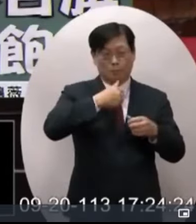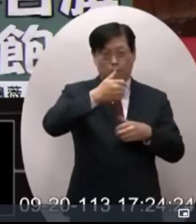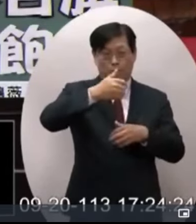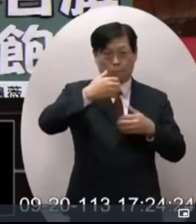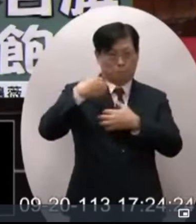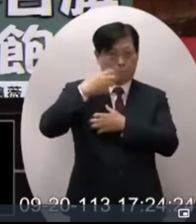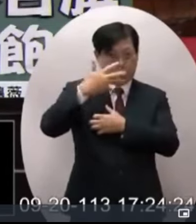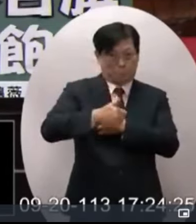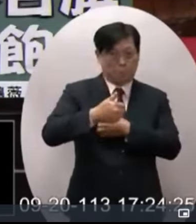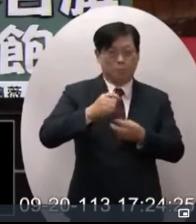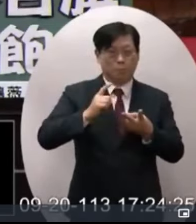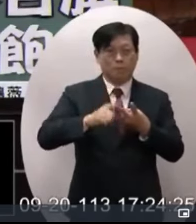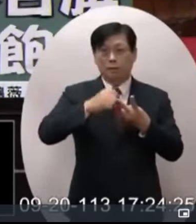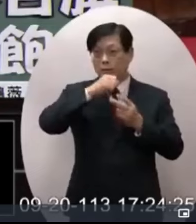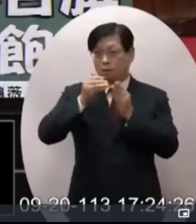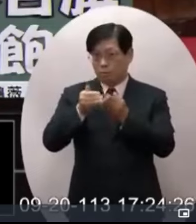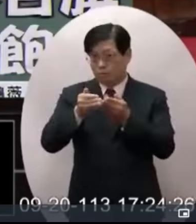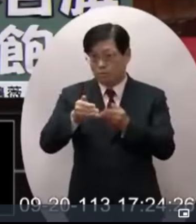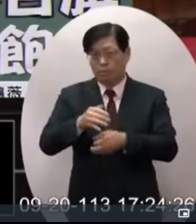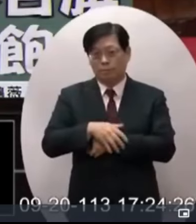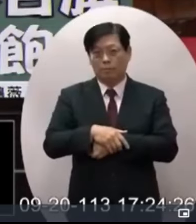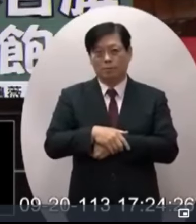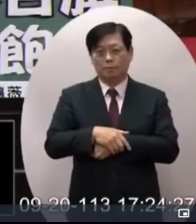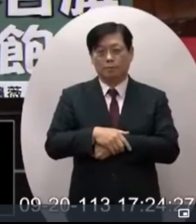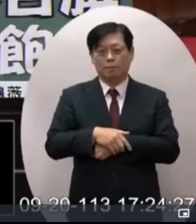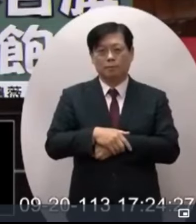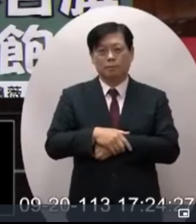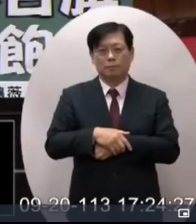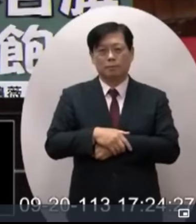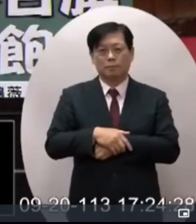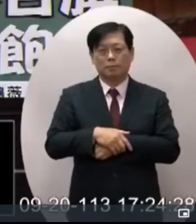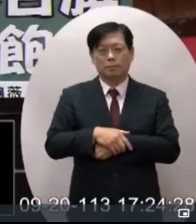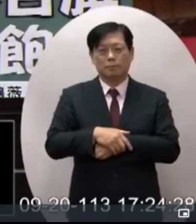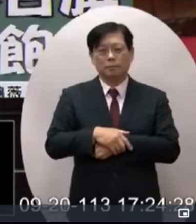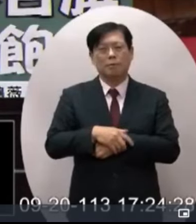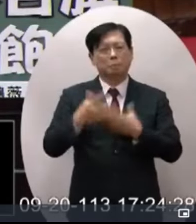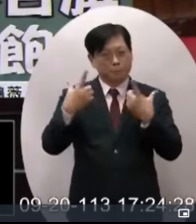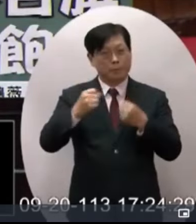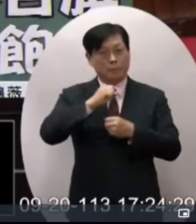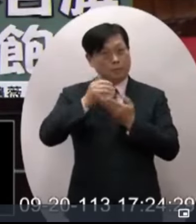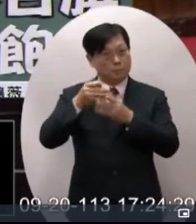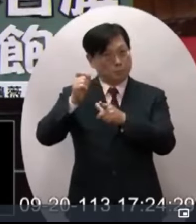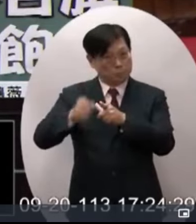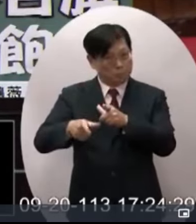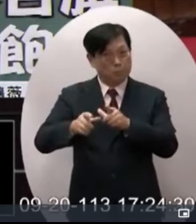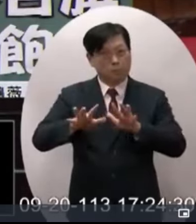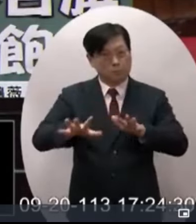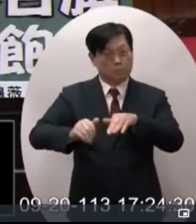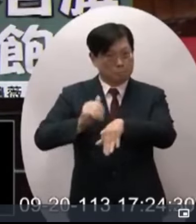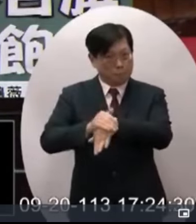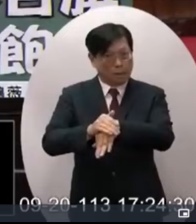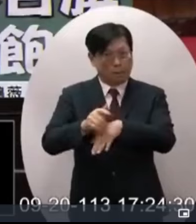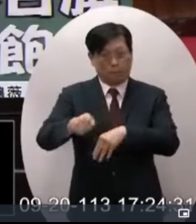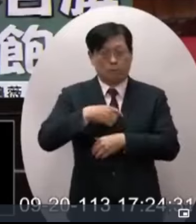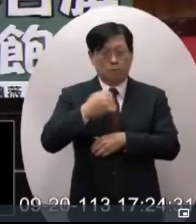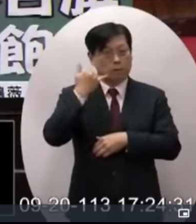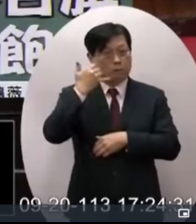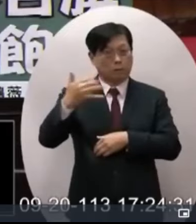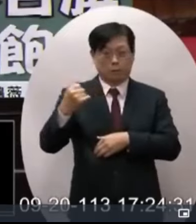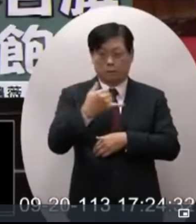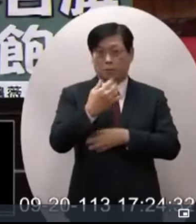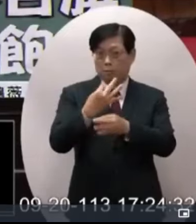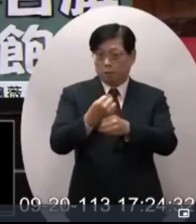有台船。照理说，台船这次完成了海鲲